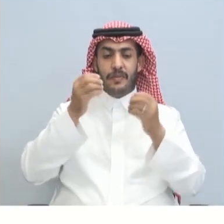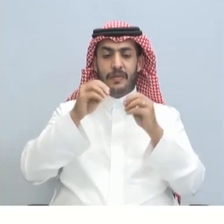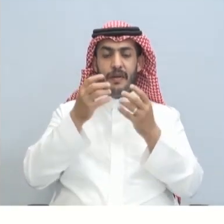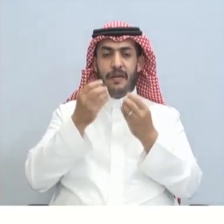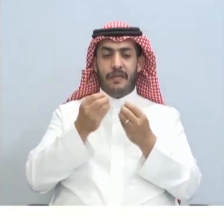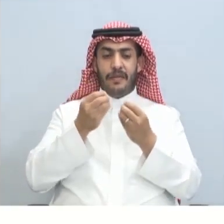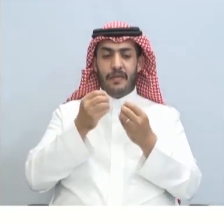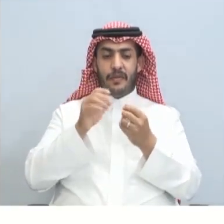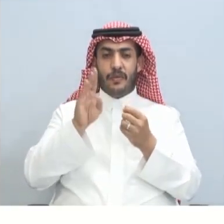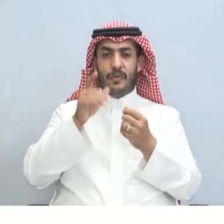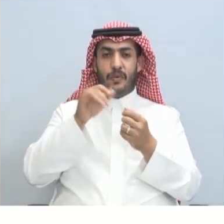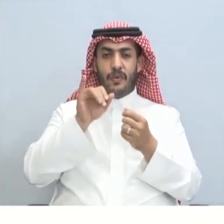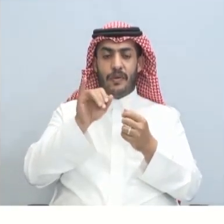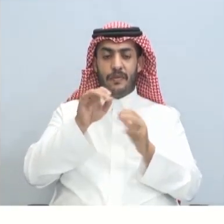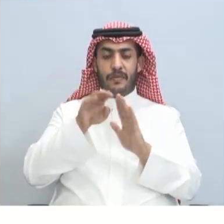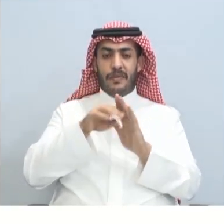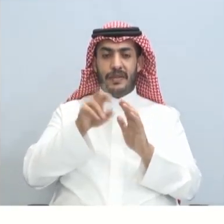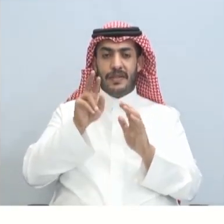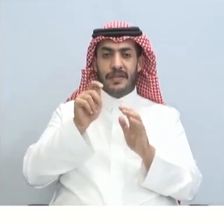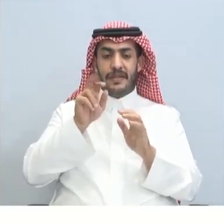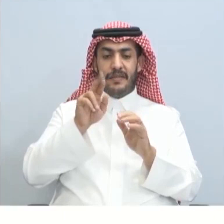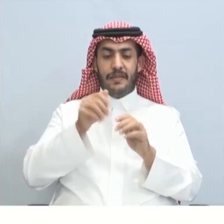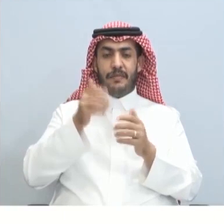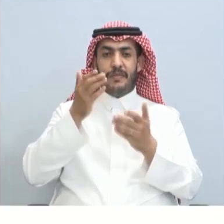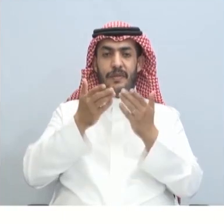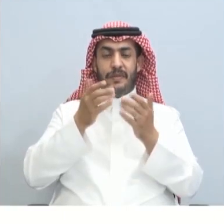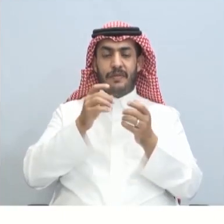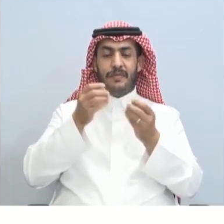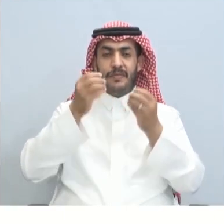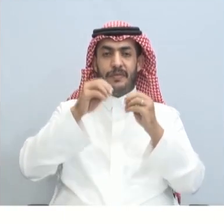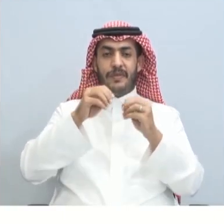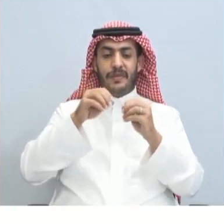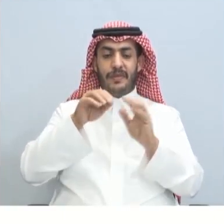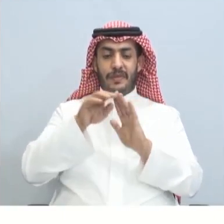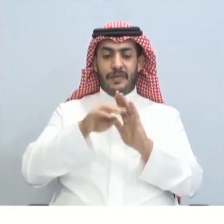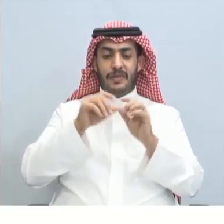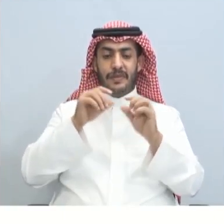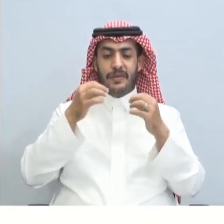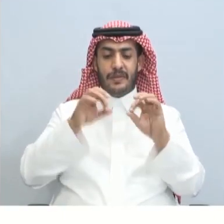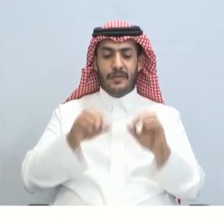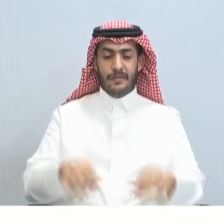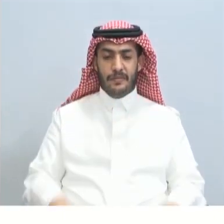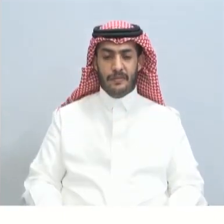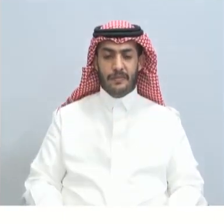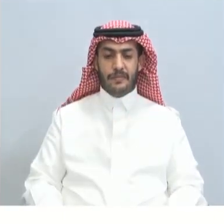نادره من عنصر الكروم بينما يحتوي الزفير على مقدار ضئيل من الكوبلت والتيتانيوم